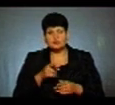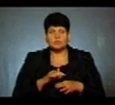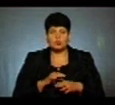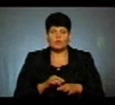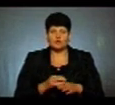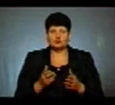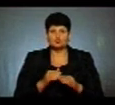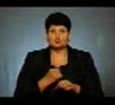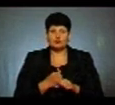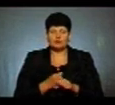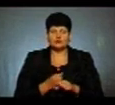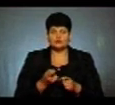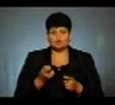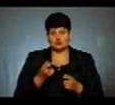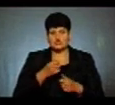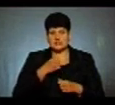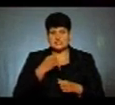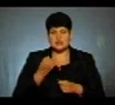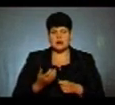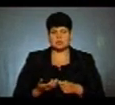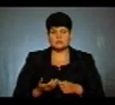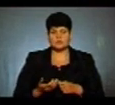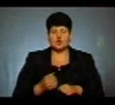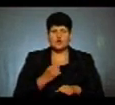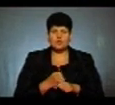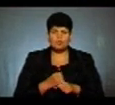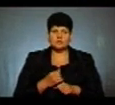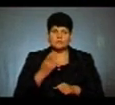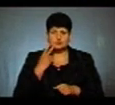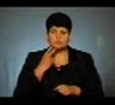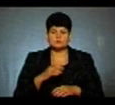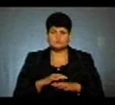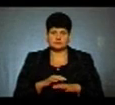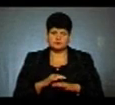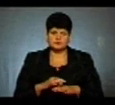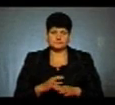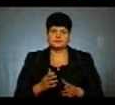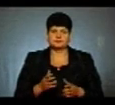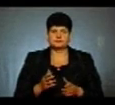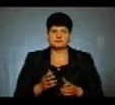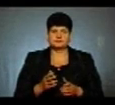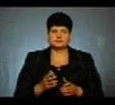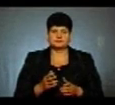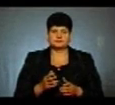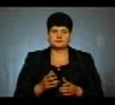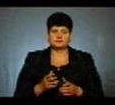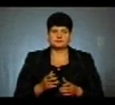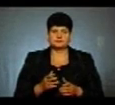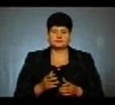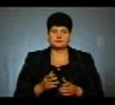якусь таку роботу вже трохи старшими? Робота постійно триває. Робота триває